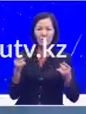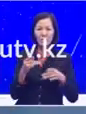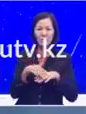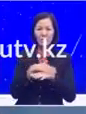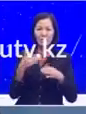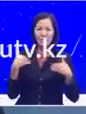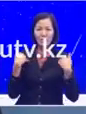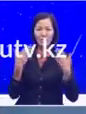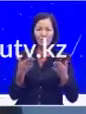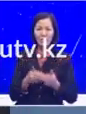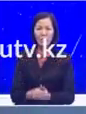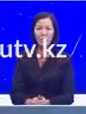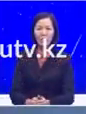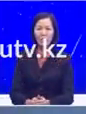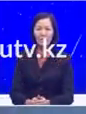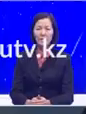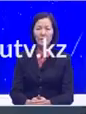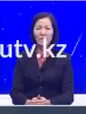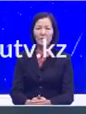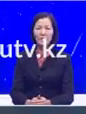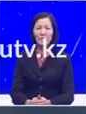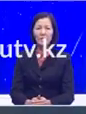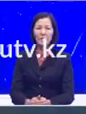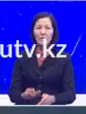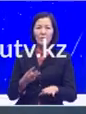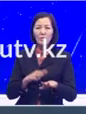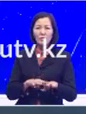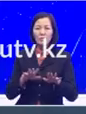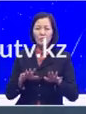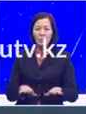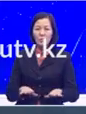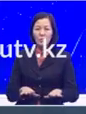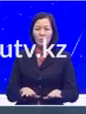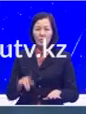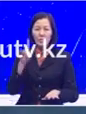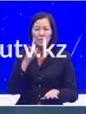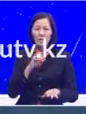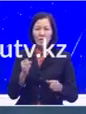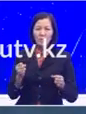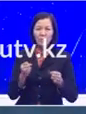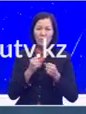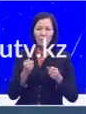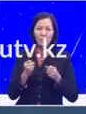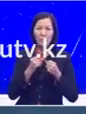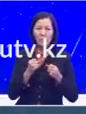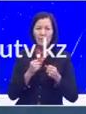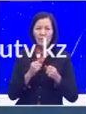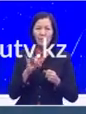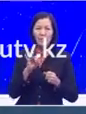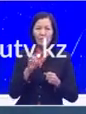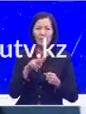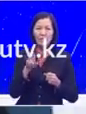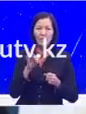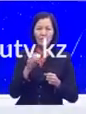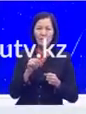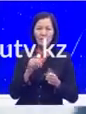көрсету. Құттықтаймыз шын жүректен. Үшінші орын Қазспорт телеарнасының бас редакторы Индира Бектеноваға бұйырды. Оның